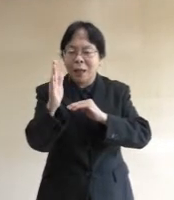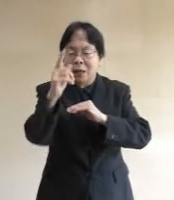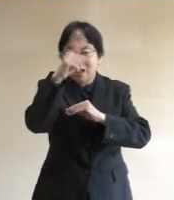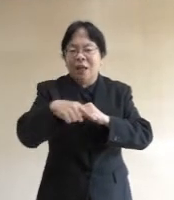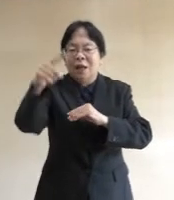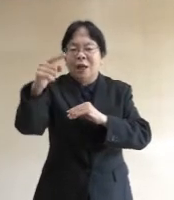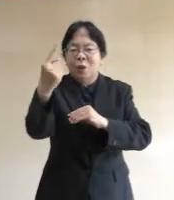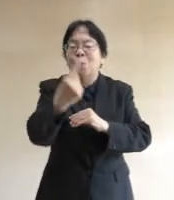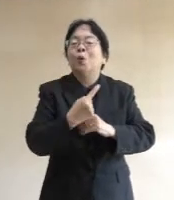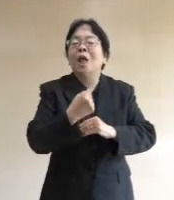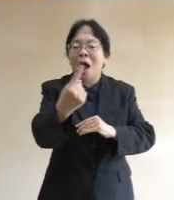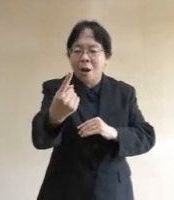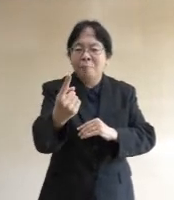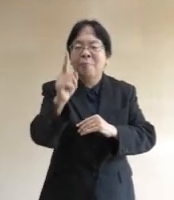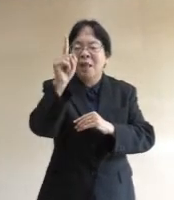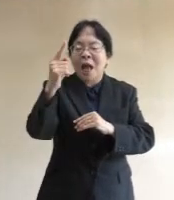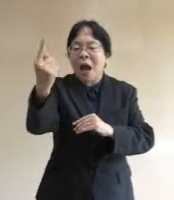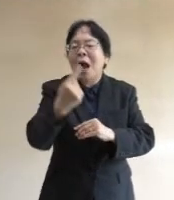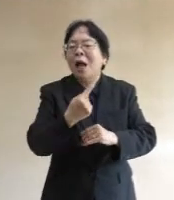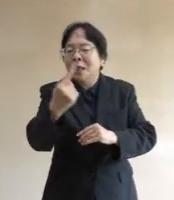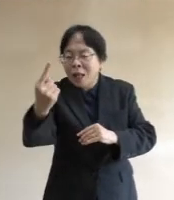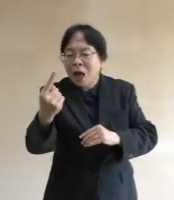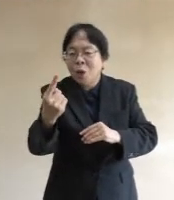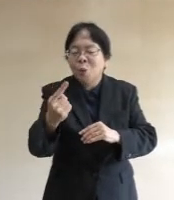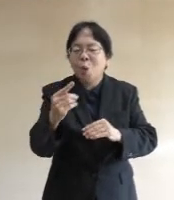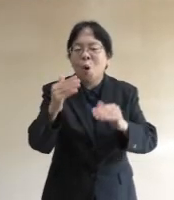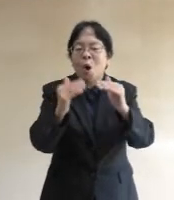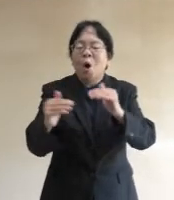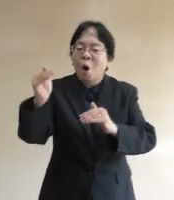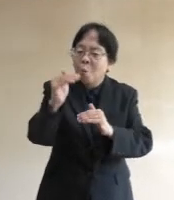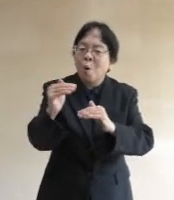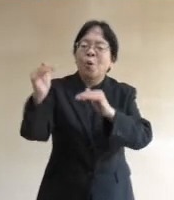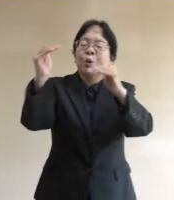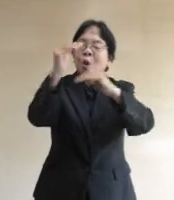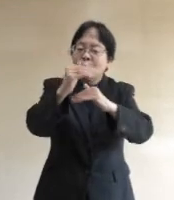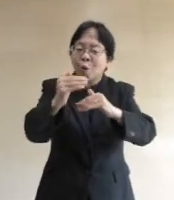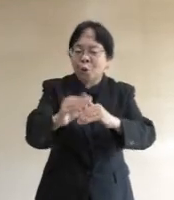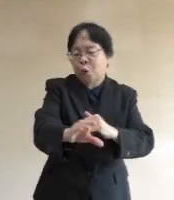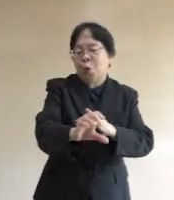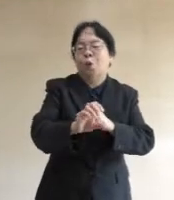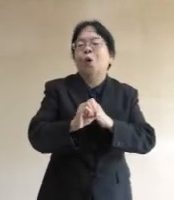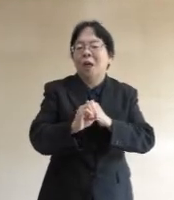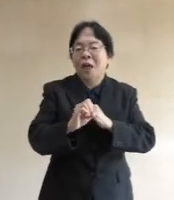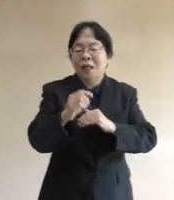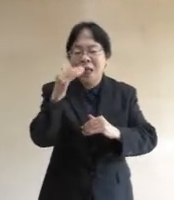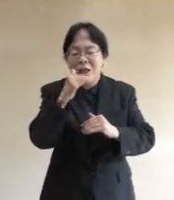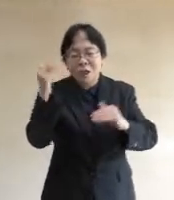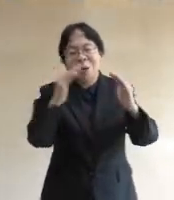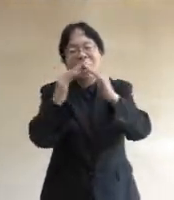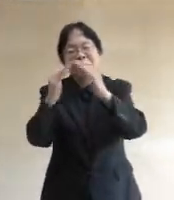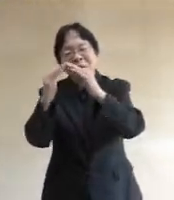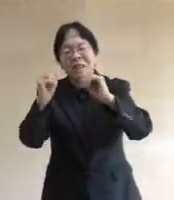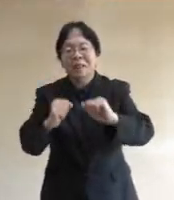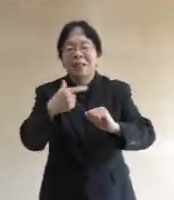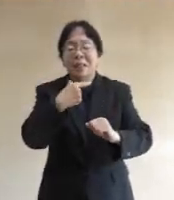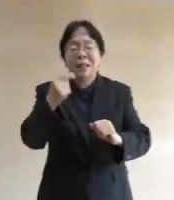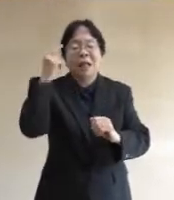方とかもどんどん取り入れて素敵な街を作っていきたいなと思っています。 ありがとうございました。